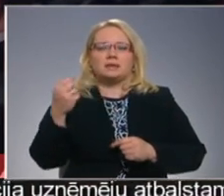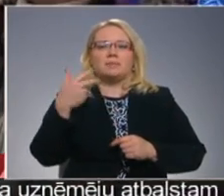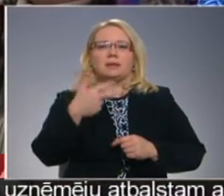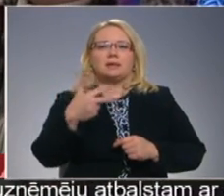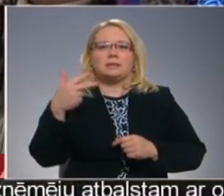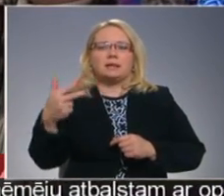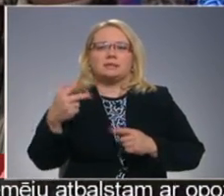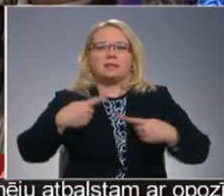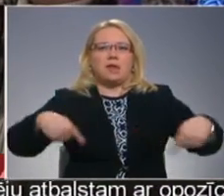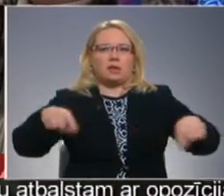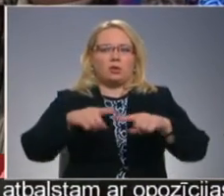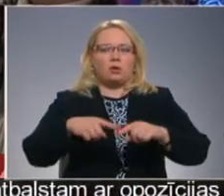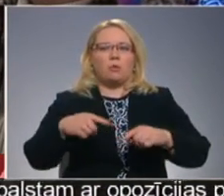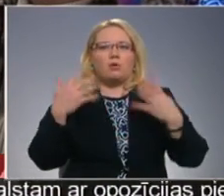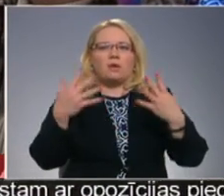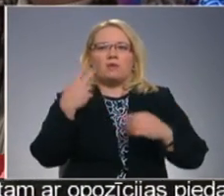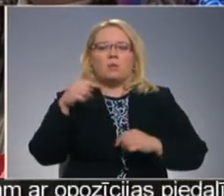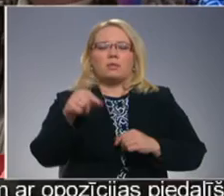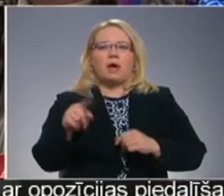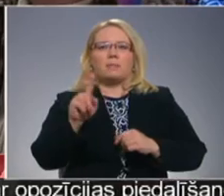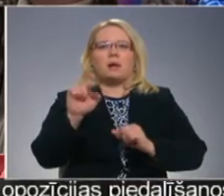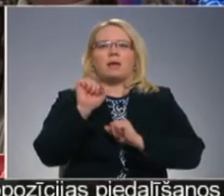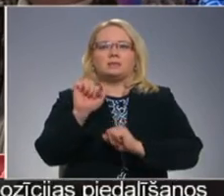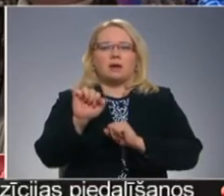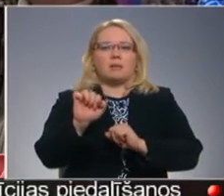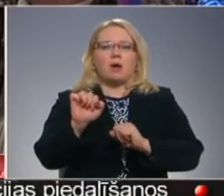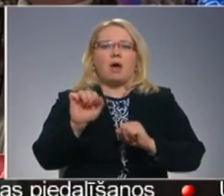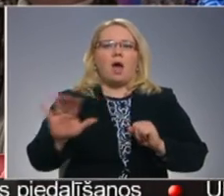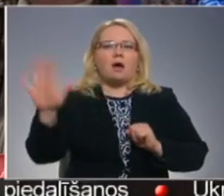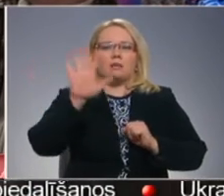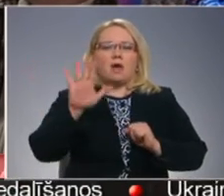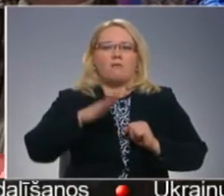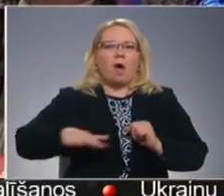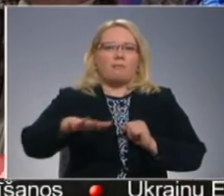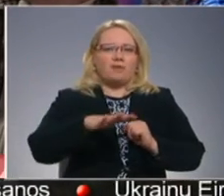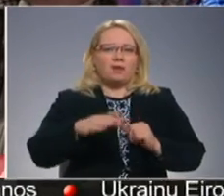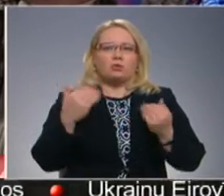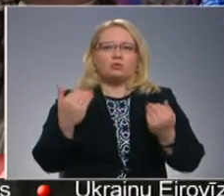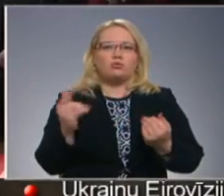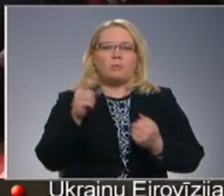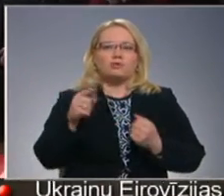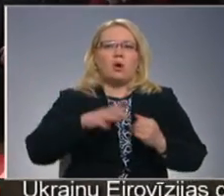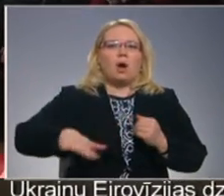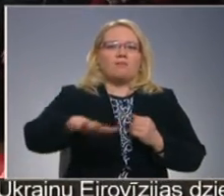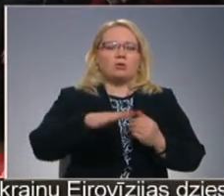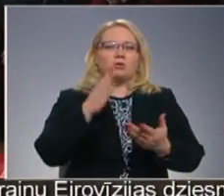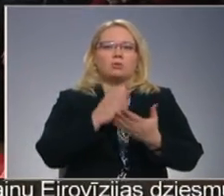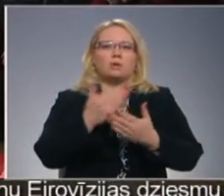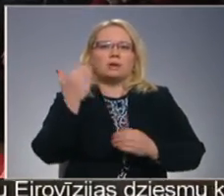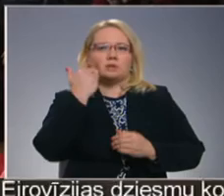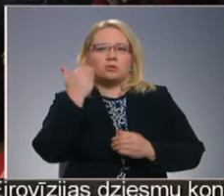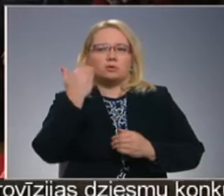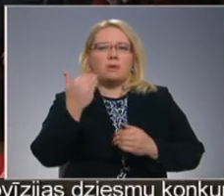333 teritorijām, un 9 no tām ir aizsargājamo ainavu apvidi. Nu, lūk, un šobrīd šajos apvidos notiek tā